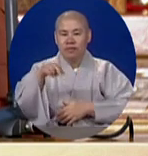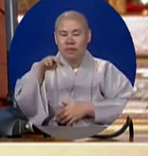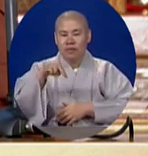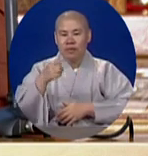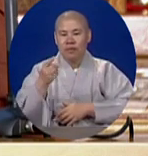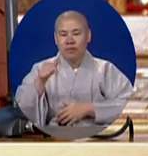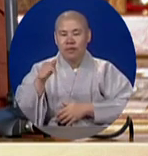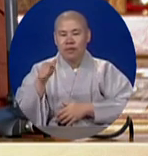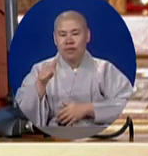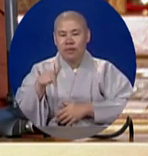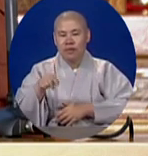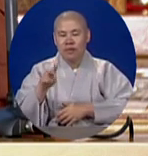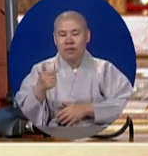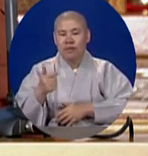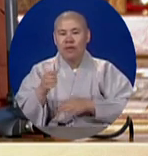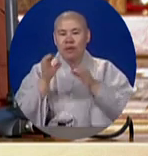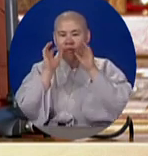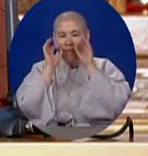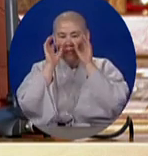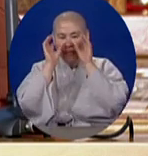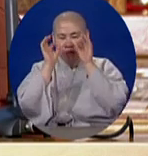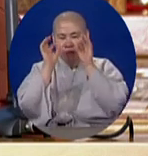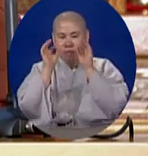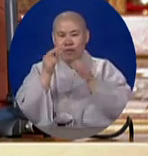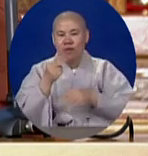바가 없는 것이다.